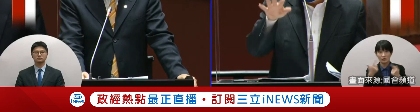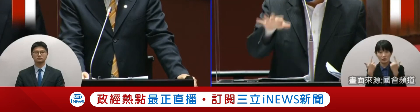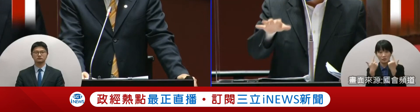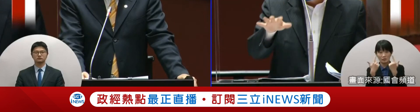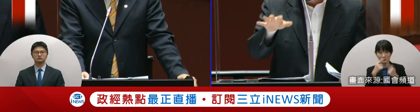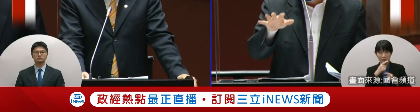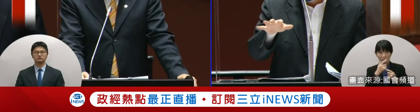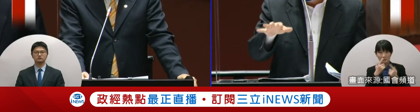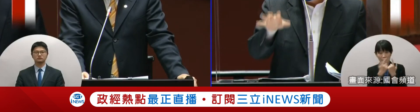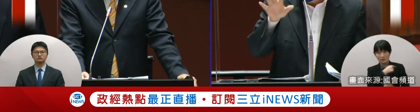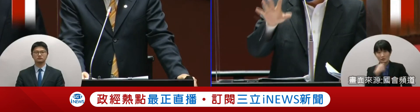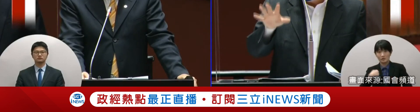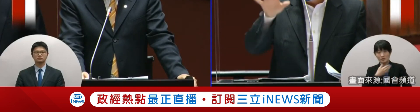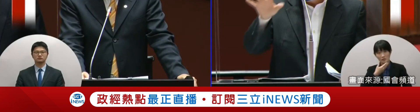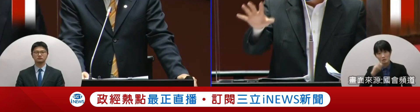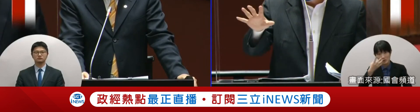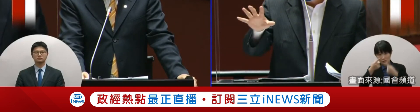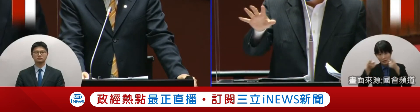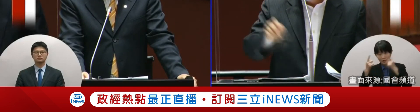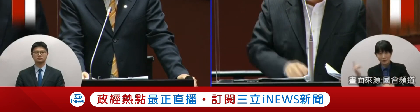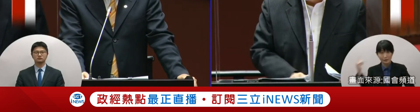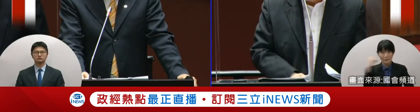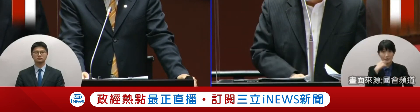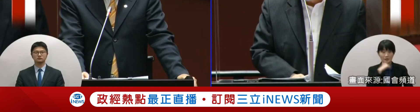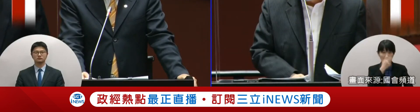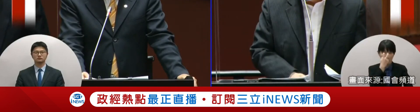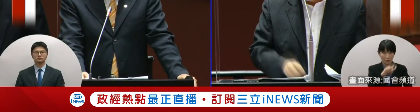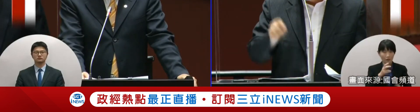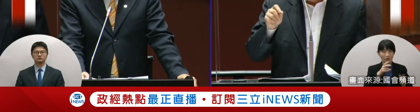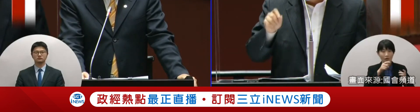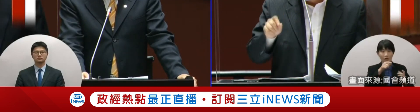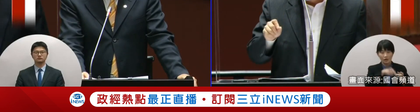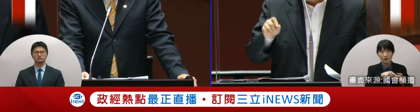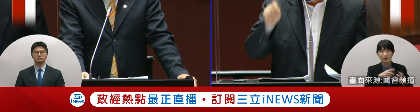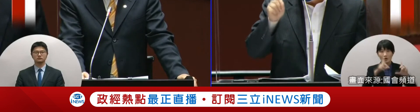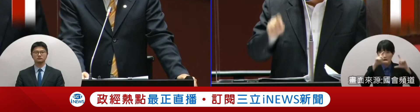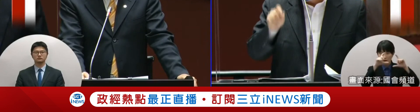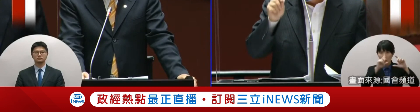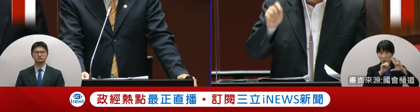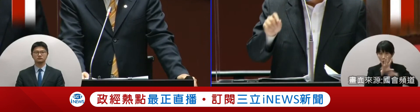来参访的时候的照片拿出来，就说我们的